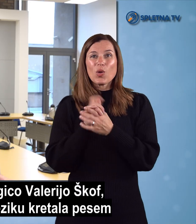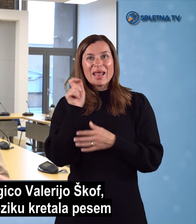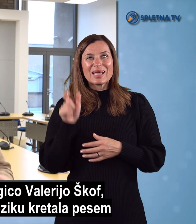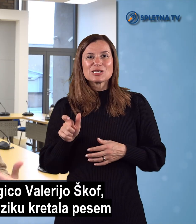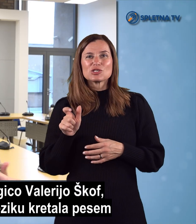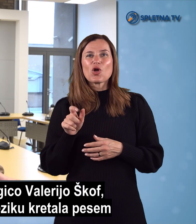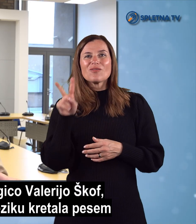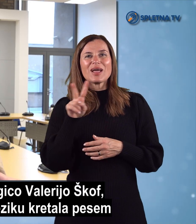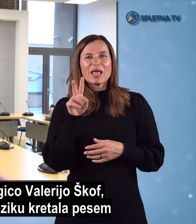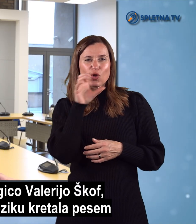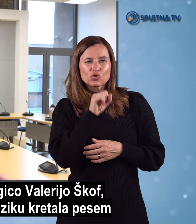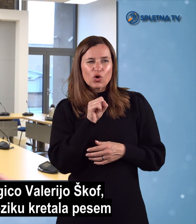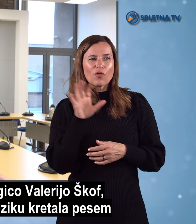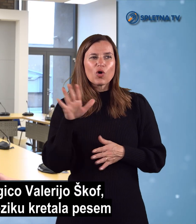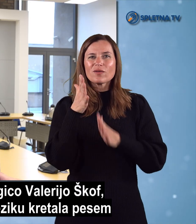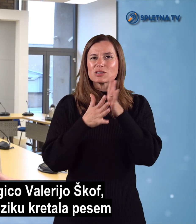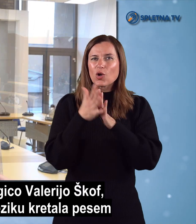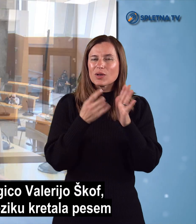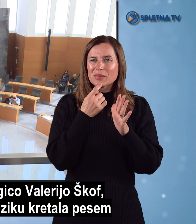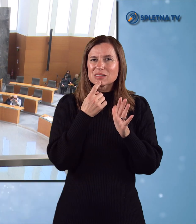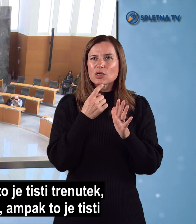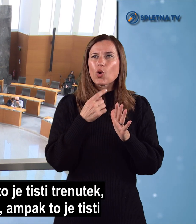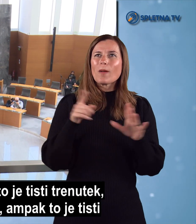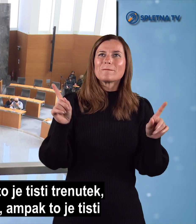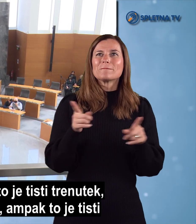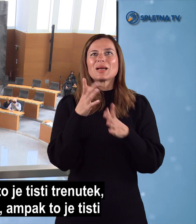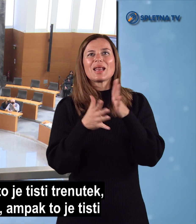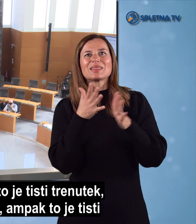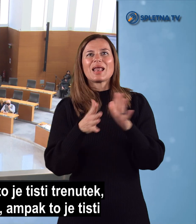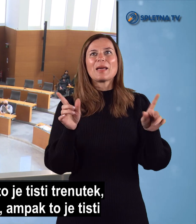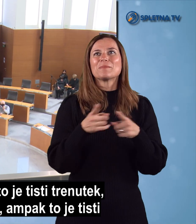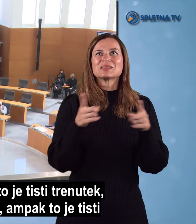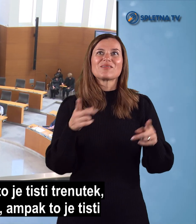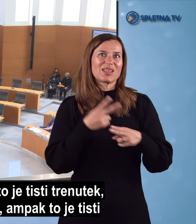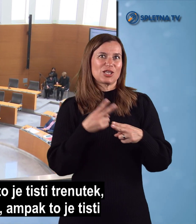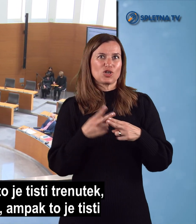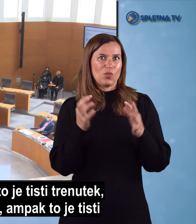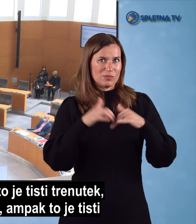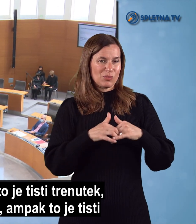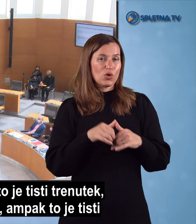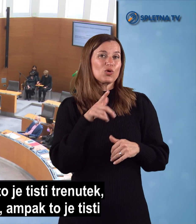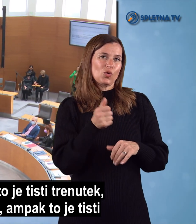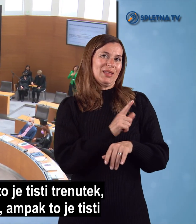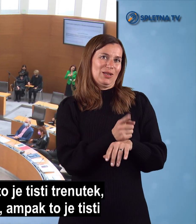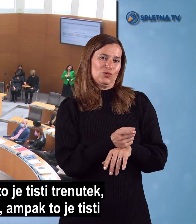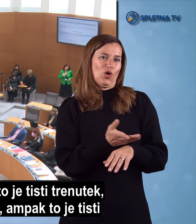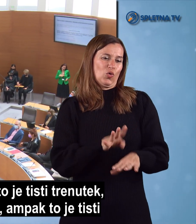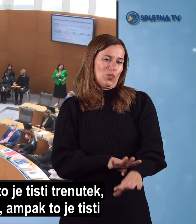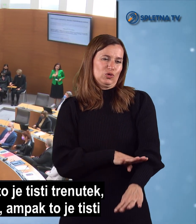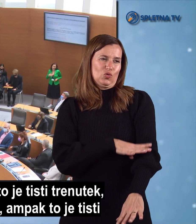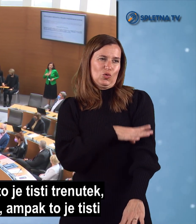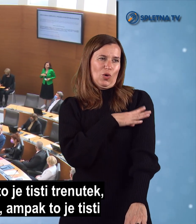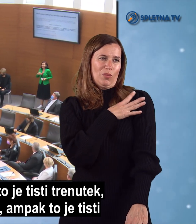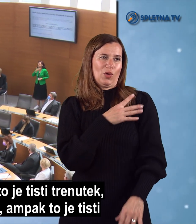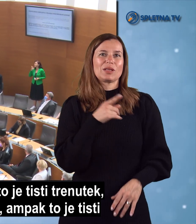ko je v znakovnem jeziku kretala pesem v Državnem zboru. To je tisti trenutek, ko dobiš kurjo pot,